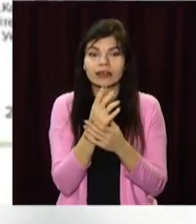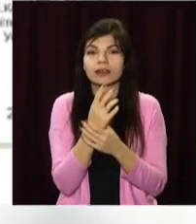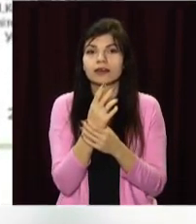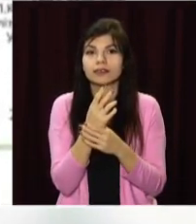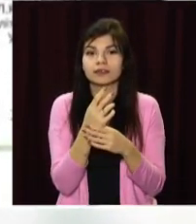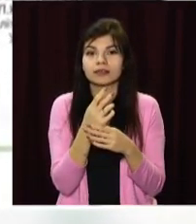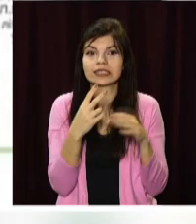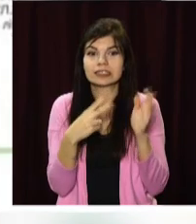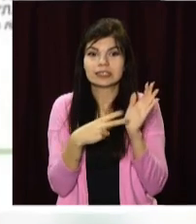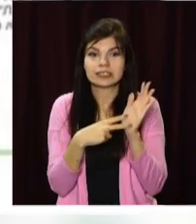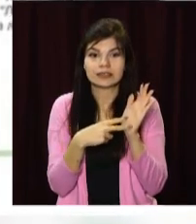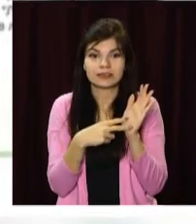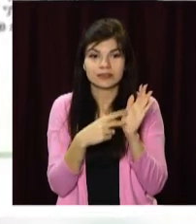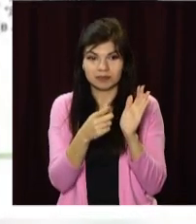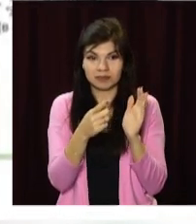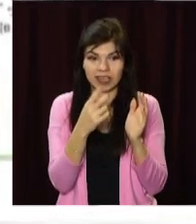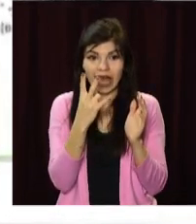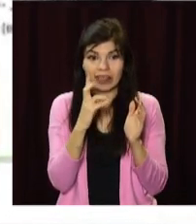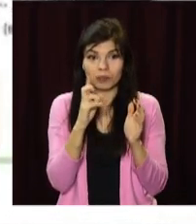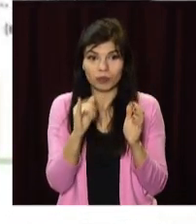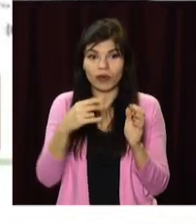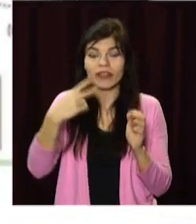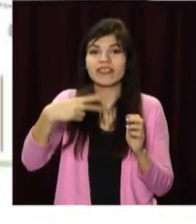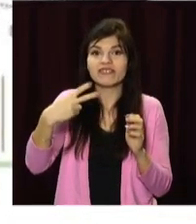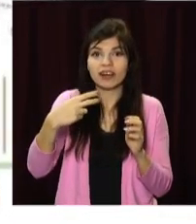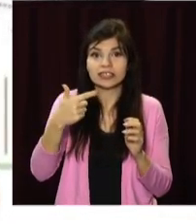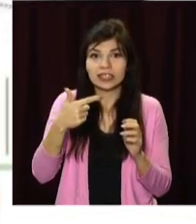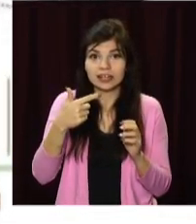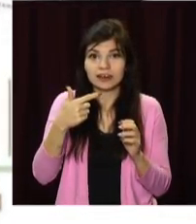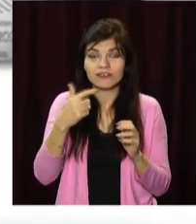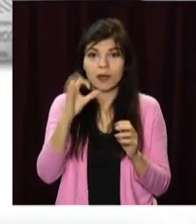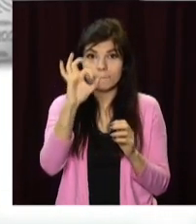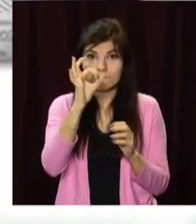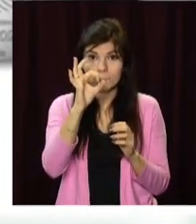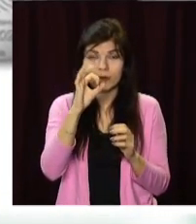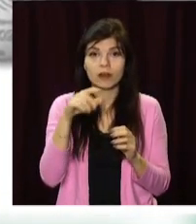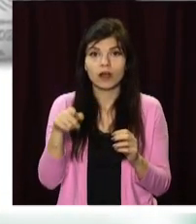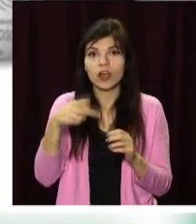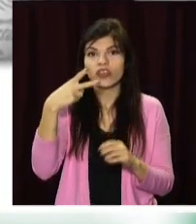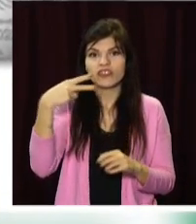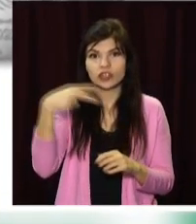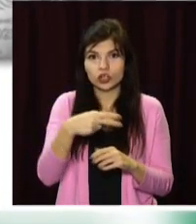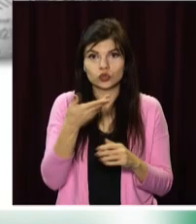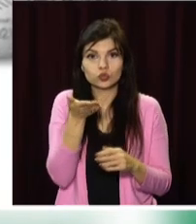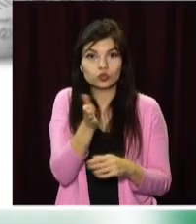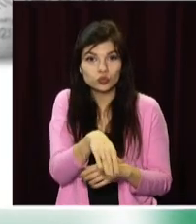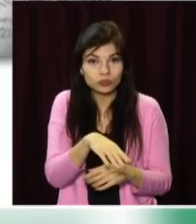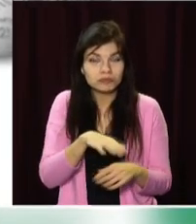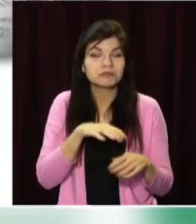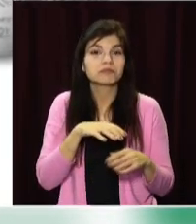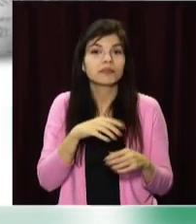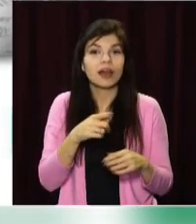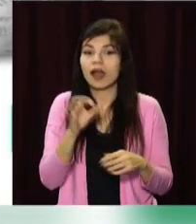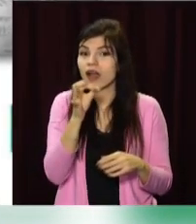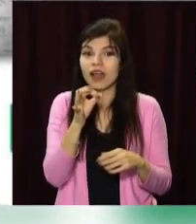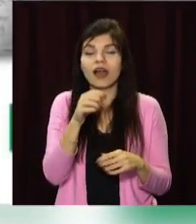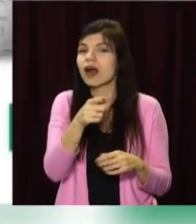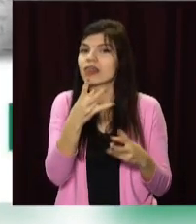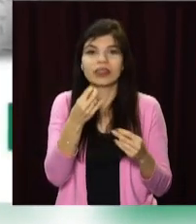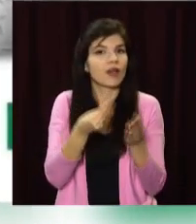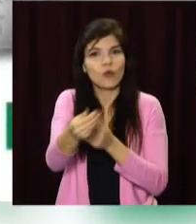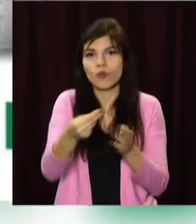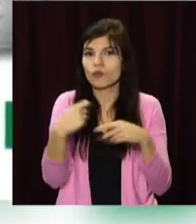лише 300 екземплярів, а вартує 1/200 майже 7 тисяч гривень. НБУ випустив і 20-гривневу монету. Її наклад